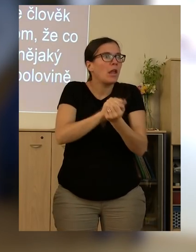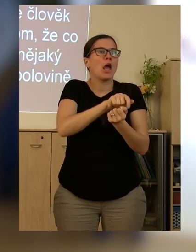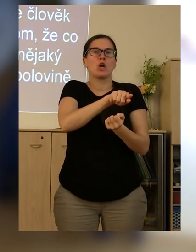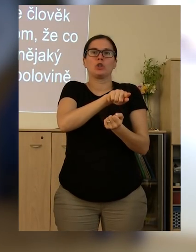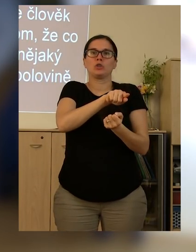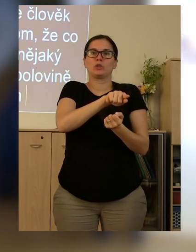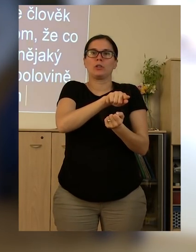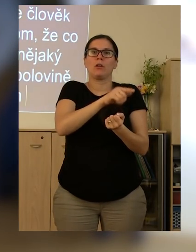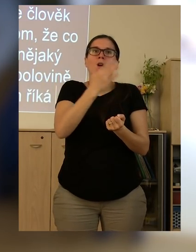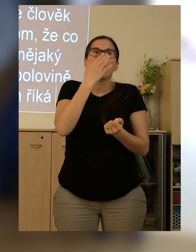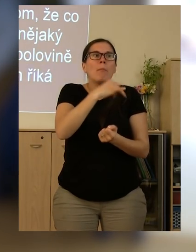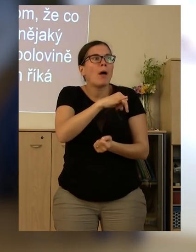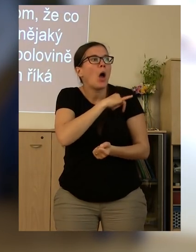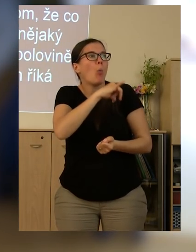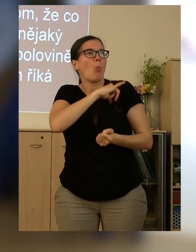Rozum